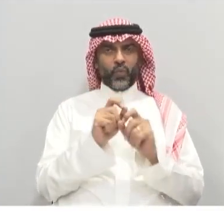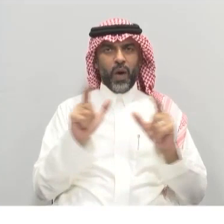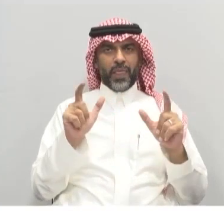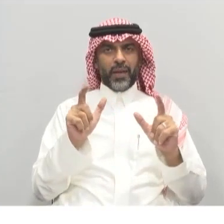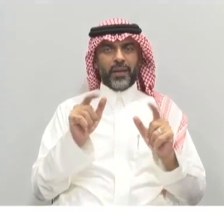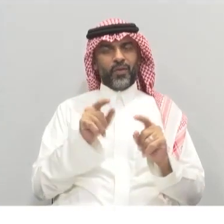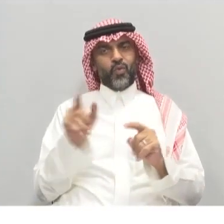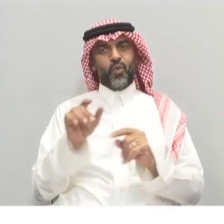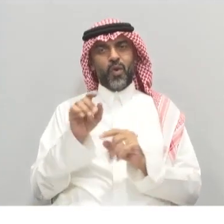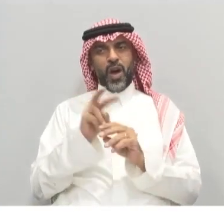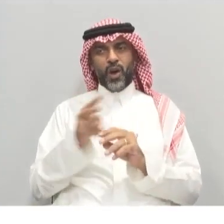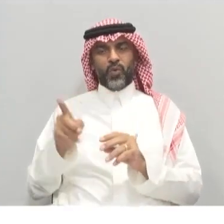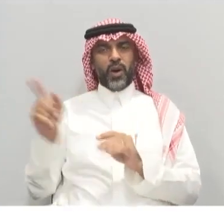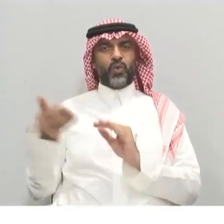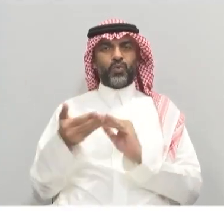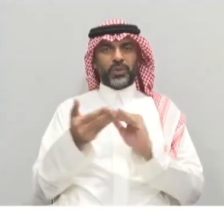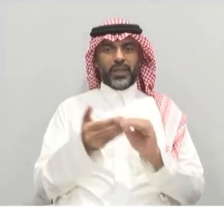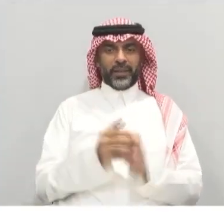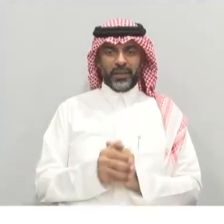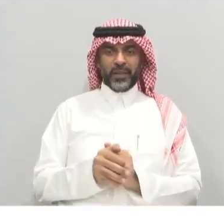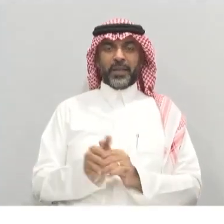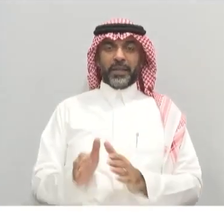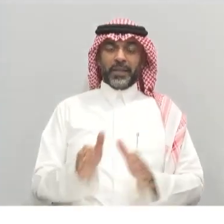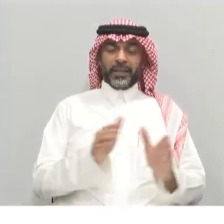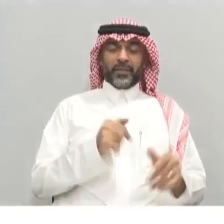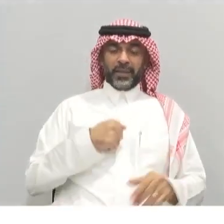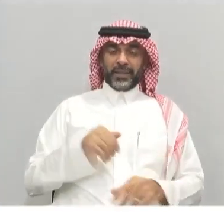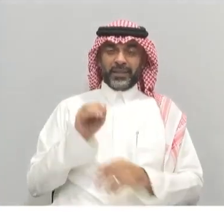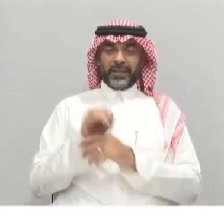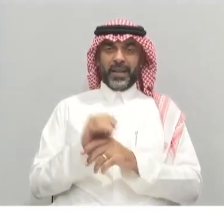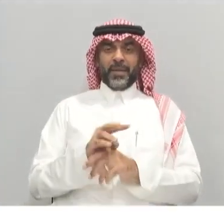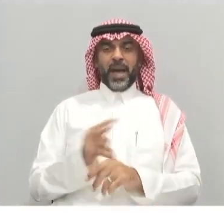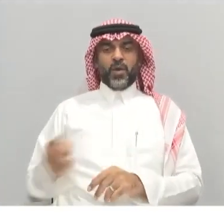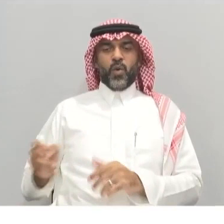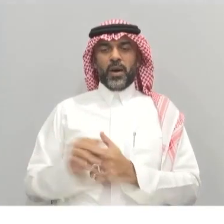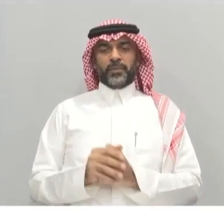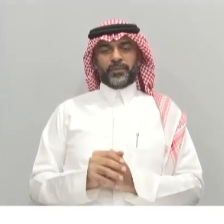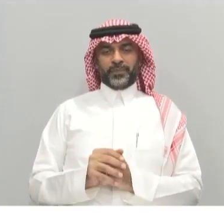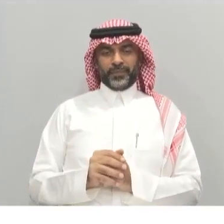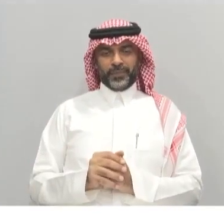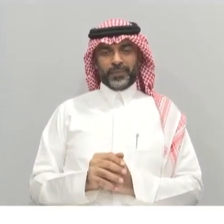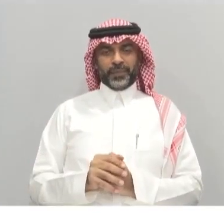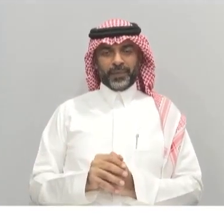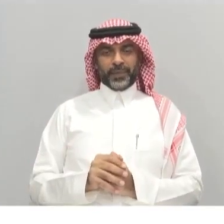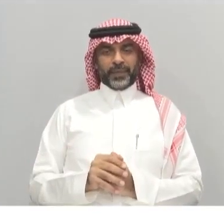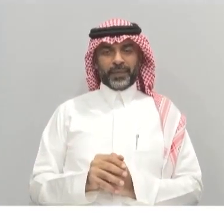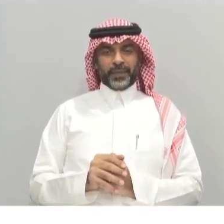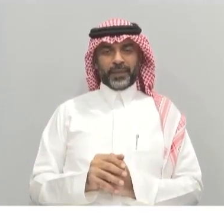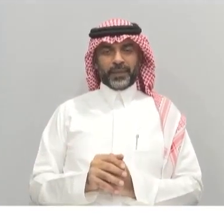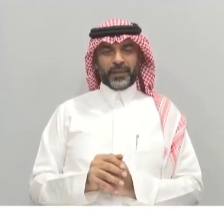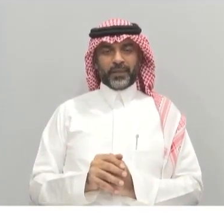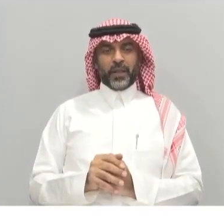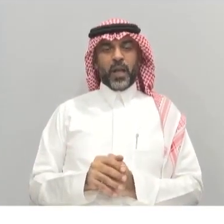ها انواع المخططات البيانيه هناك عدد من الانواع للمخططات